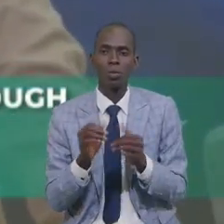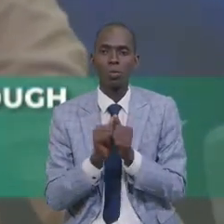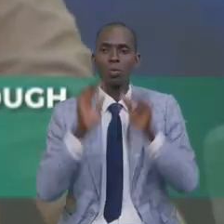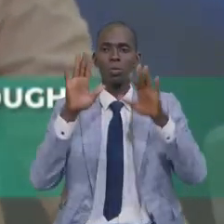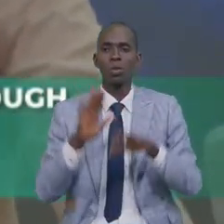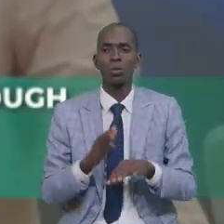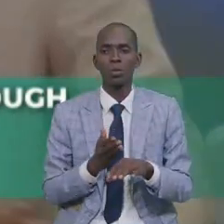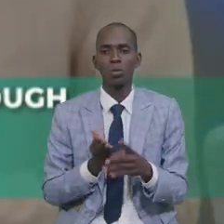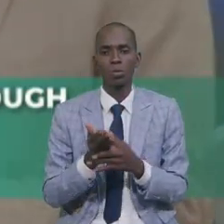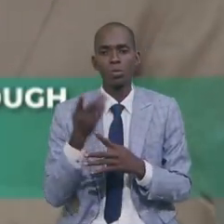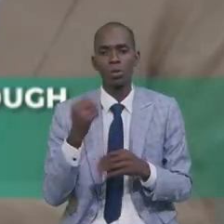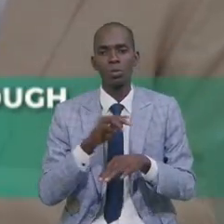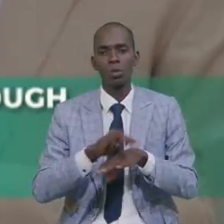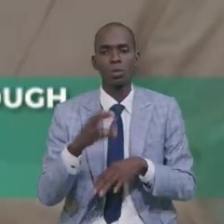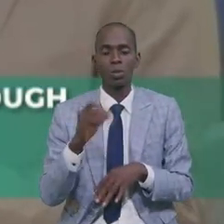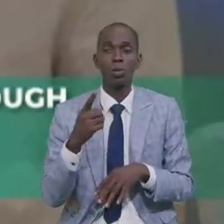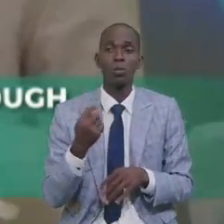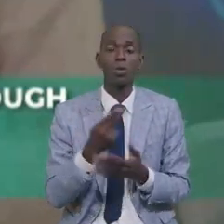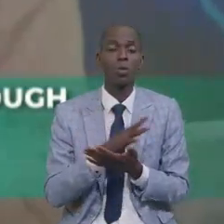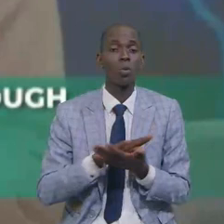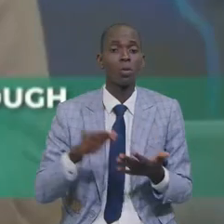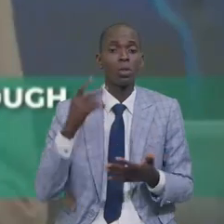par le service ou le ministère des pieux.